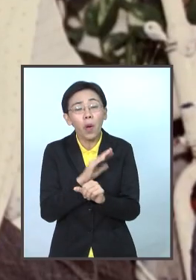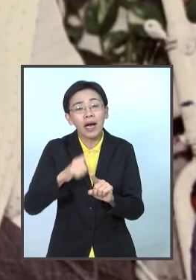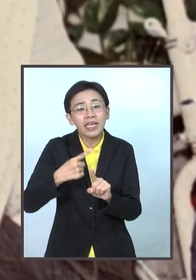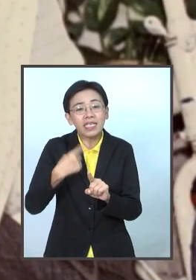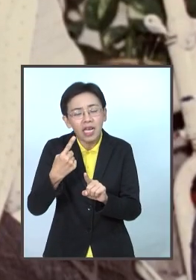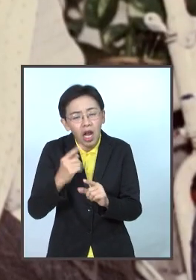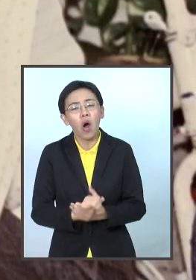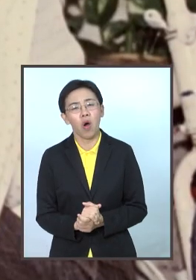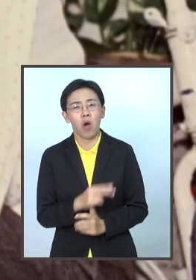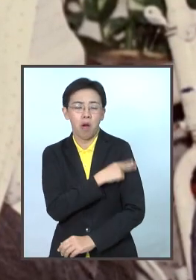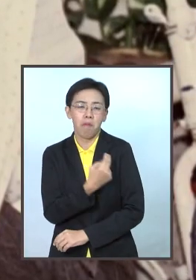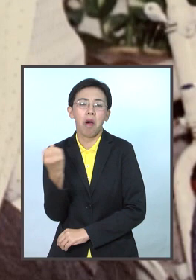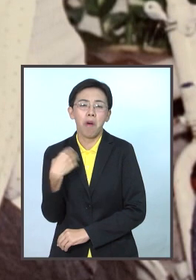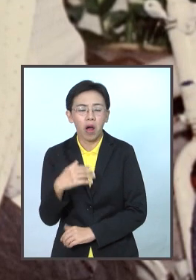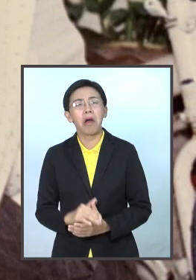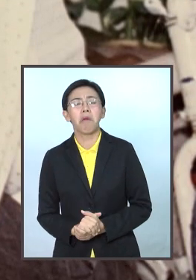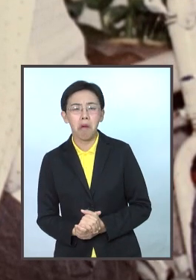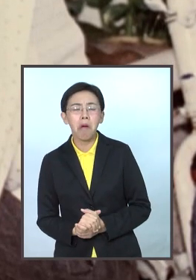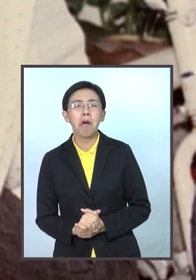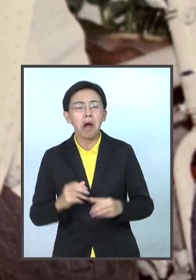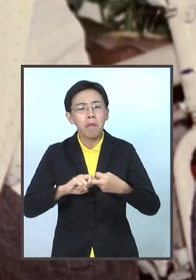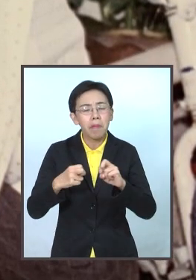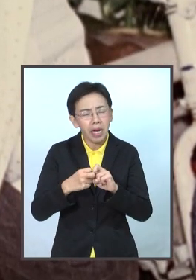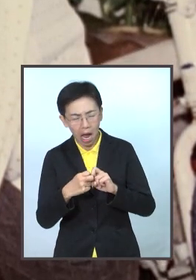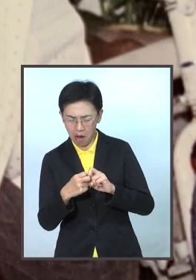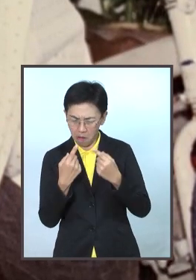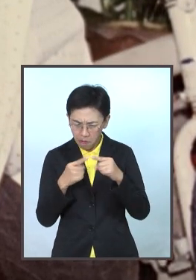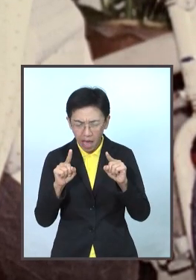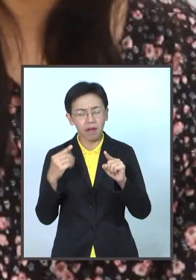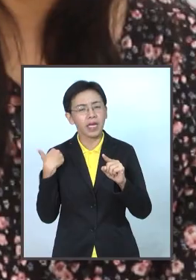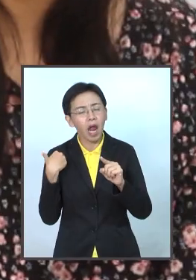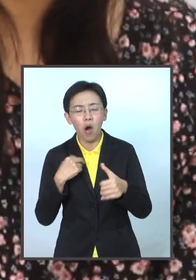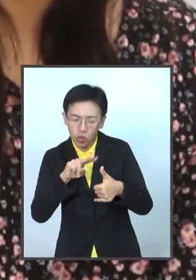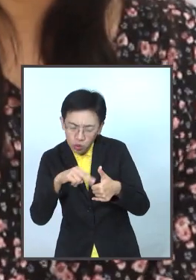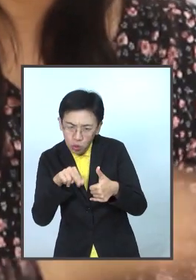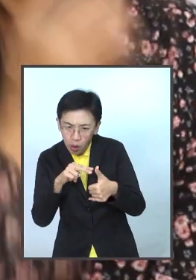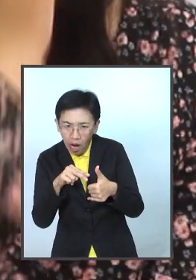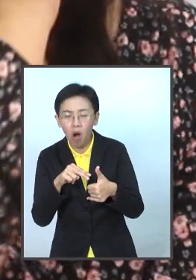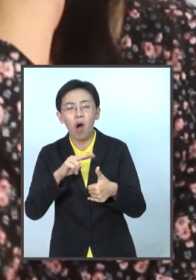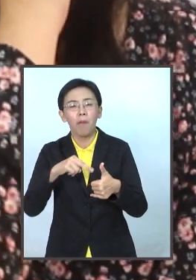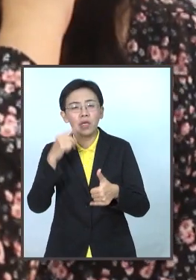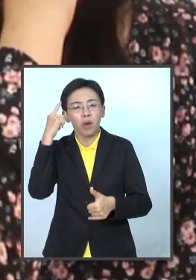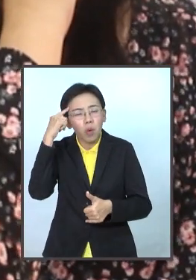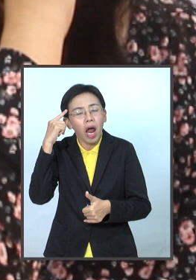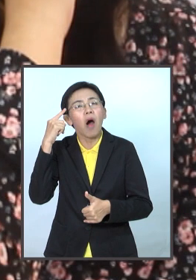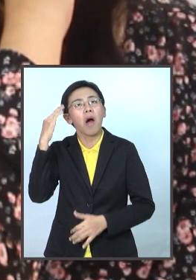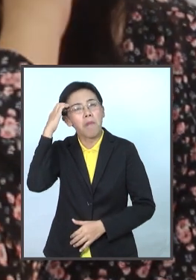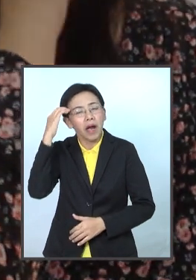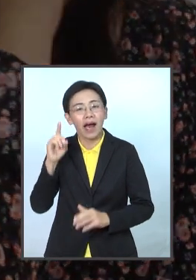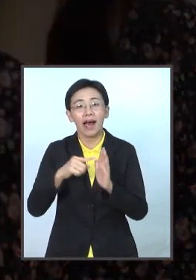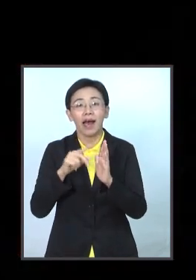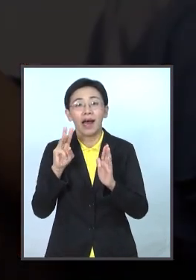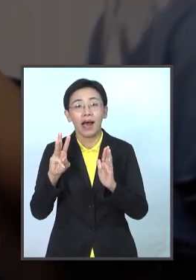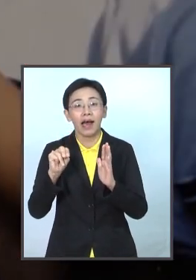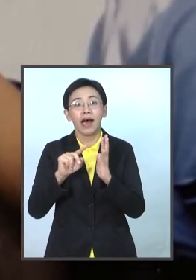ป็นตัวแล้วหมอก็บอกว่าน้องมีอาการผิดปกตินะให้แพทย์เช็ค แล้วก็รู้ว่าน้องเป็นดาวซินโดรม